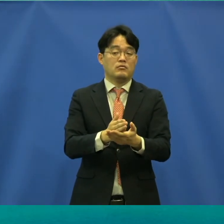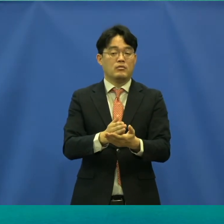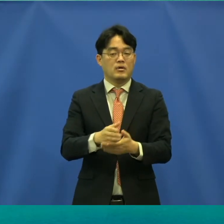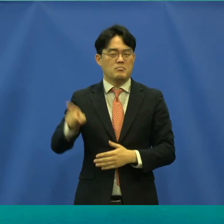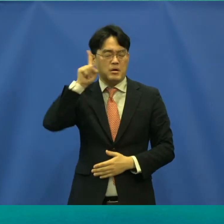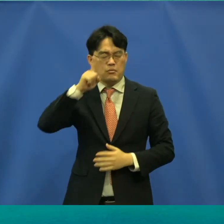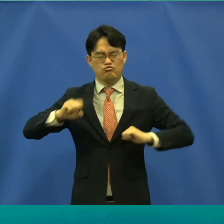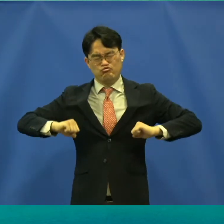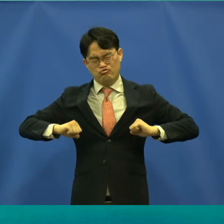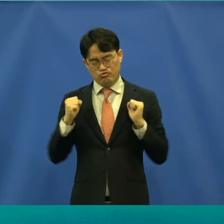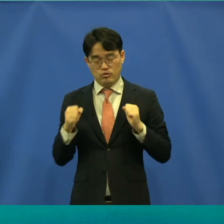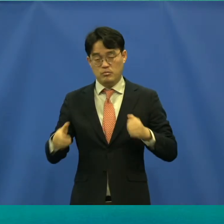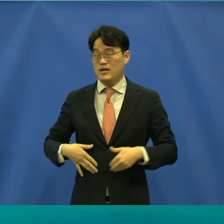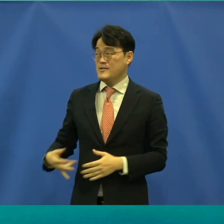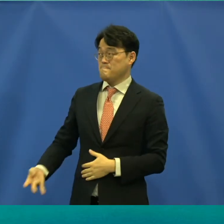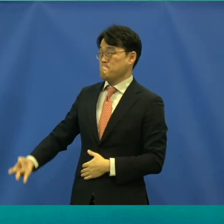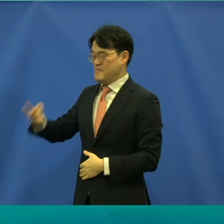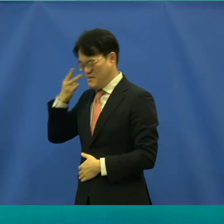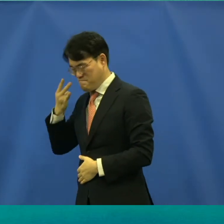여러분,